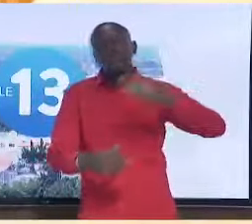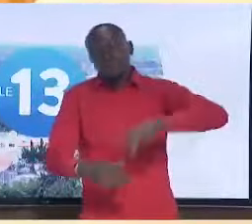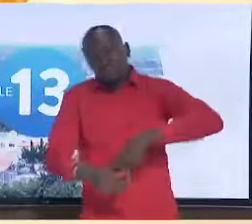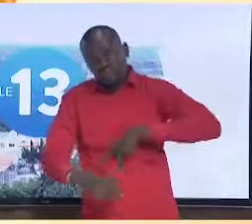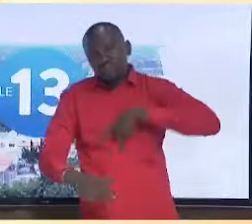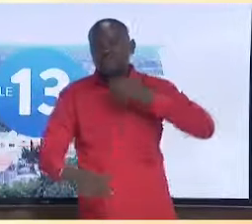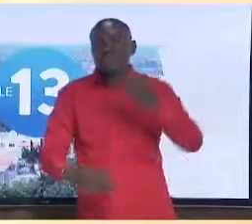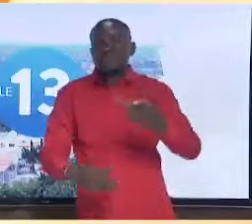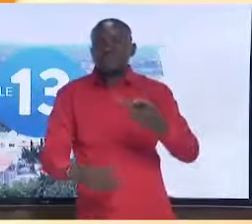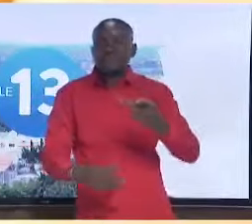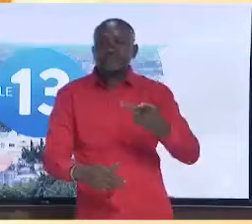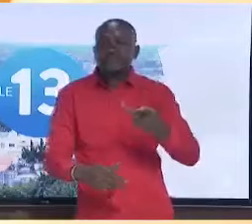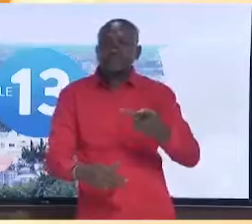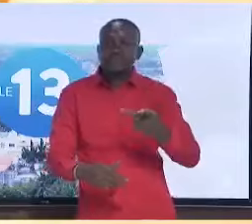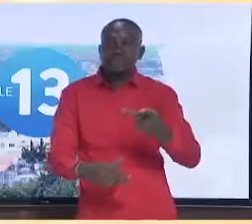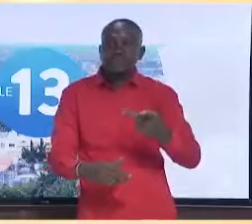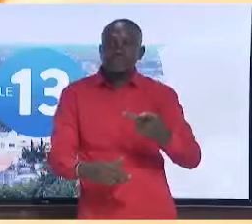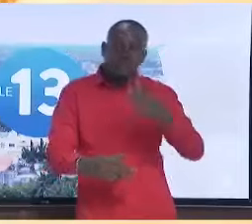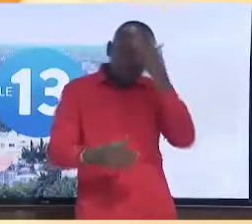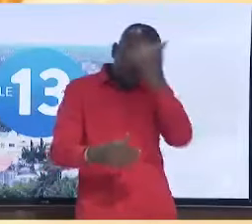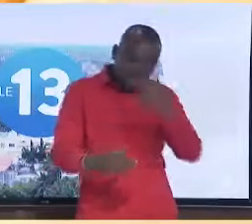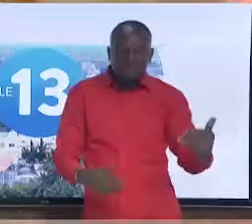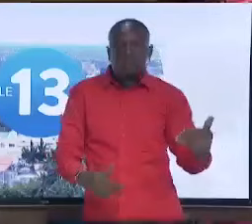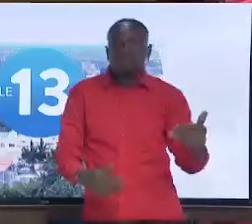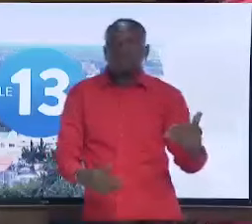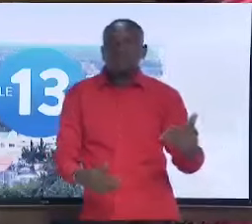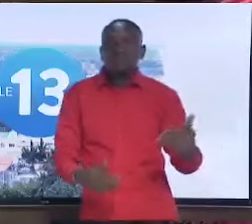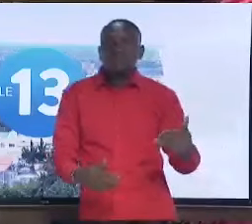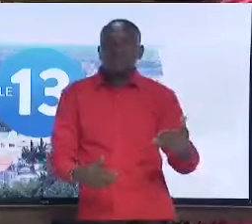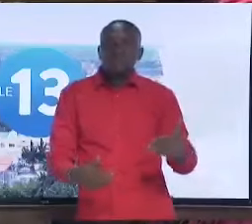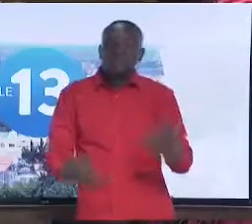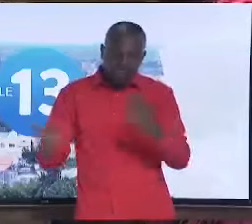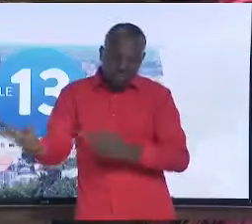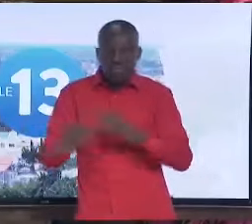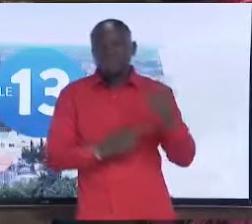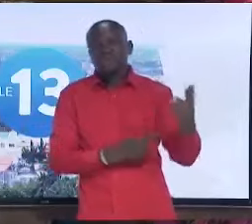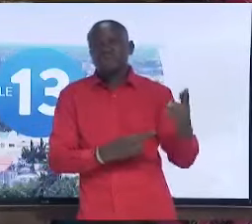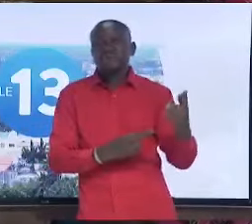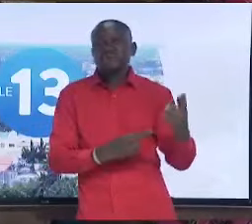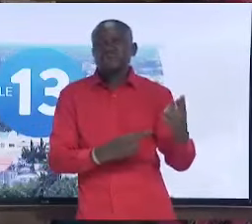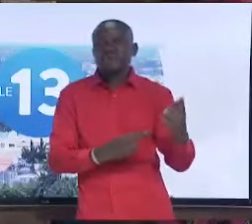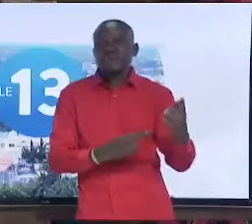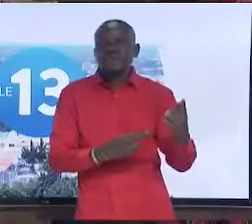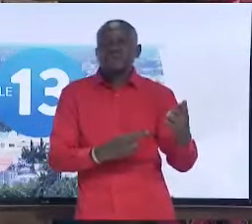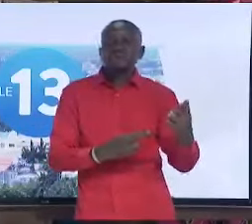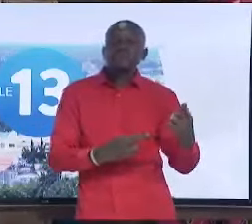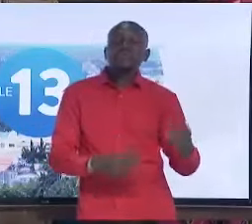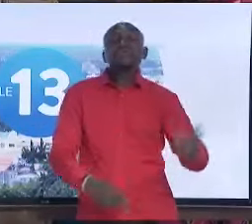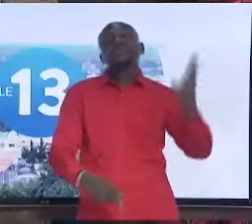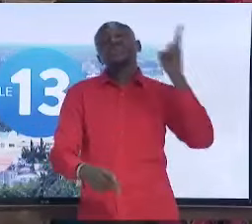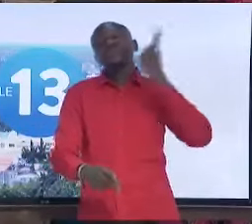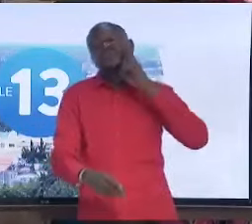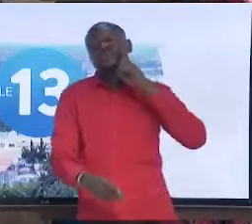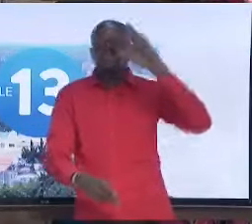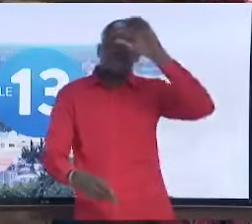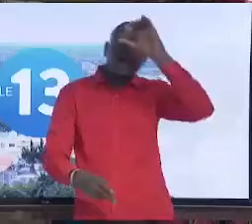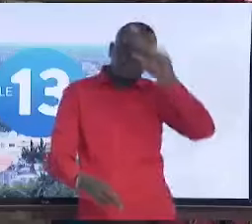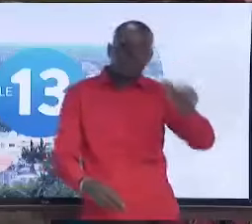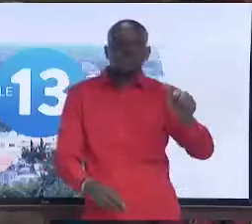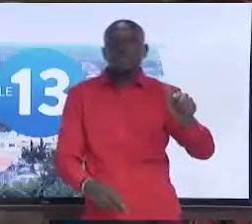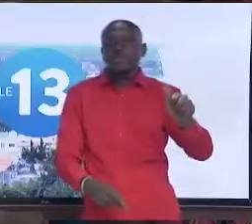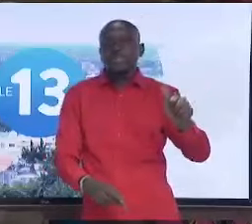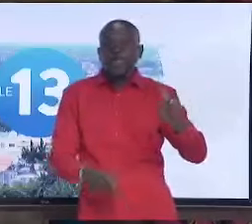campagne. Lorsque votre enfant a reçu ces capsules de vitamine A, ceci va